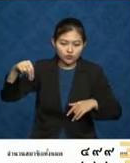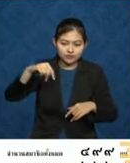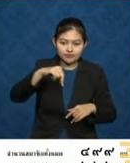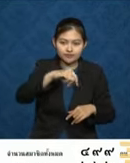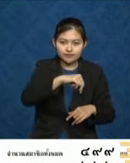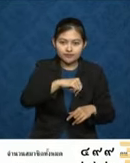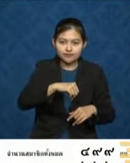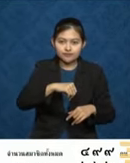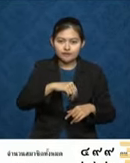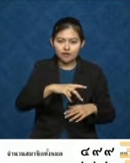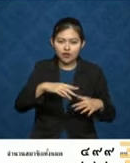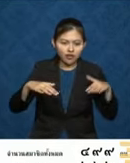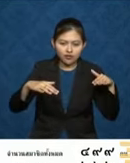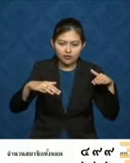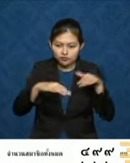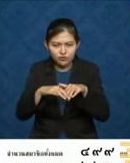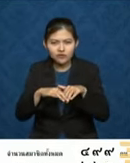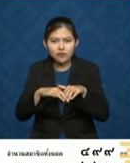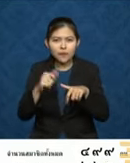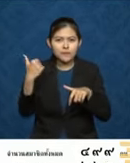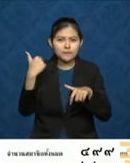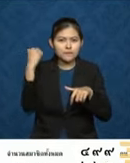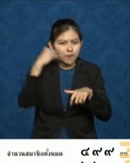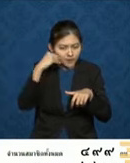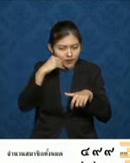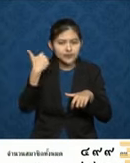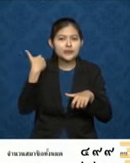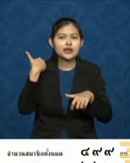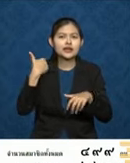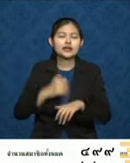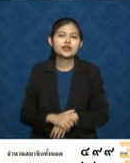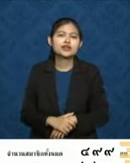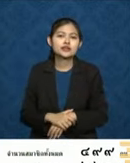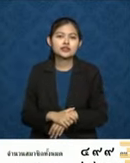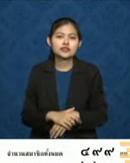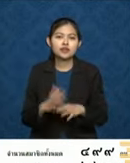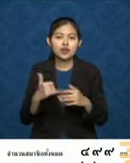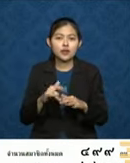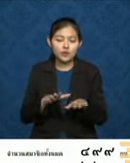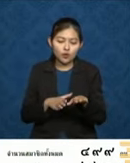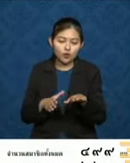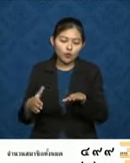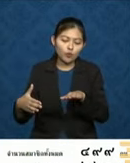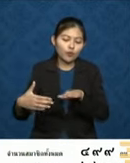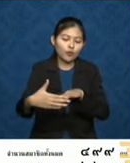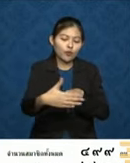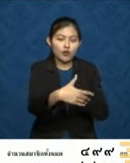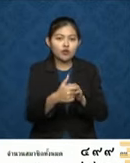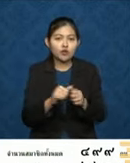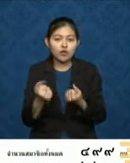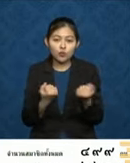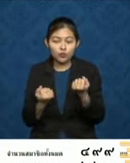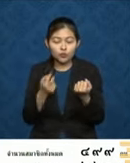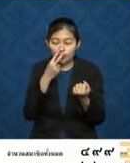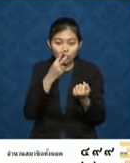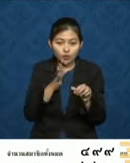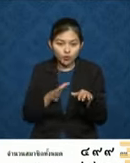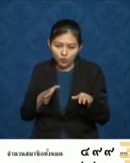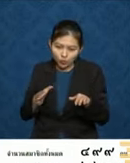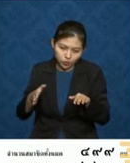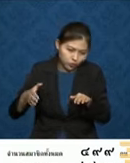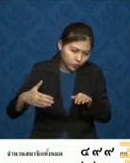คะคือเกิดอุบัติเหตุบ่อยค่ะท่านประธานซึ่งบริเวณนี้นะคะจะมีช่วงโค้งค่ะบางทีรถขับมานะคะไม่เห็นก็คือขับ